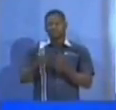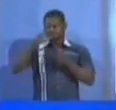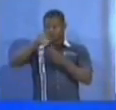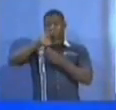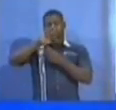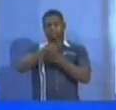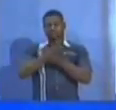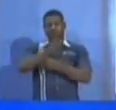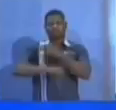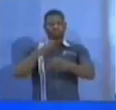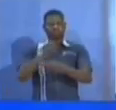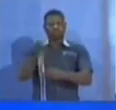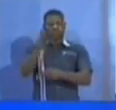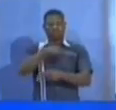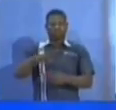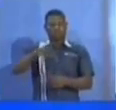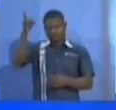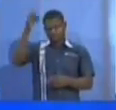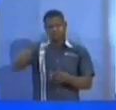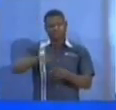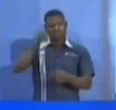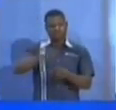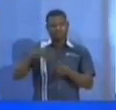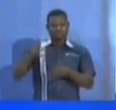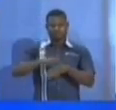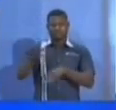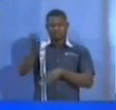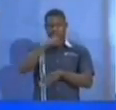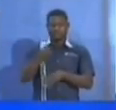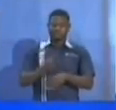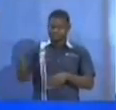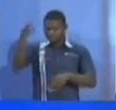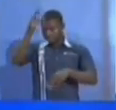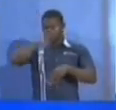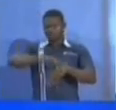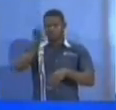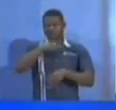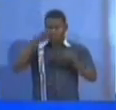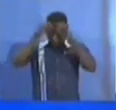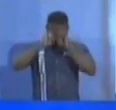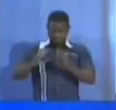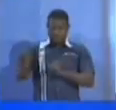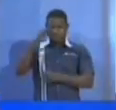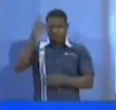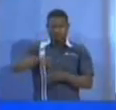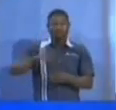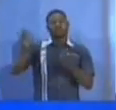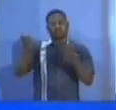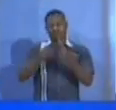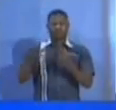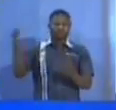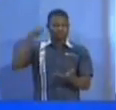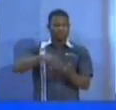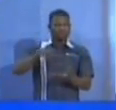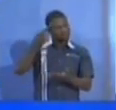démocratie. La célébration de cette journée fait suite à l'investiture du président Muhammadu Buhari, réélu président de la République fédérale